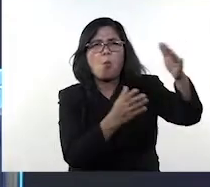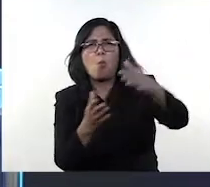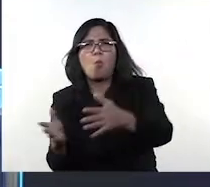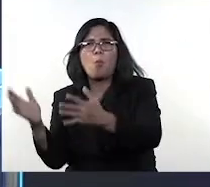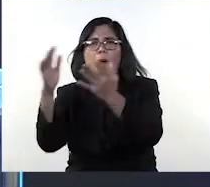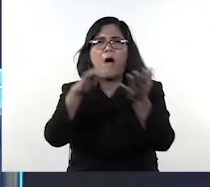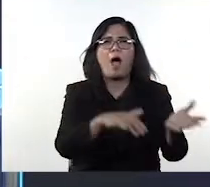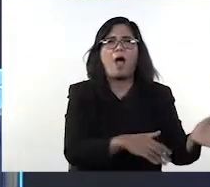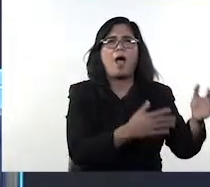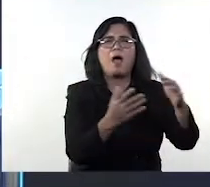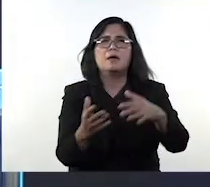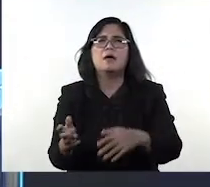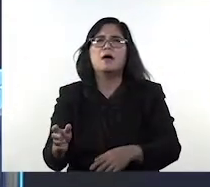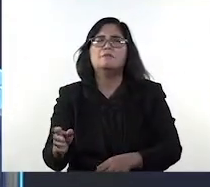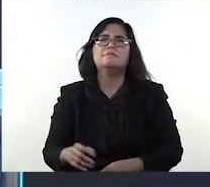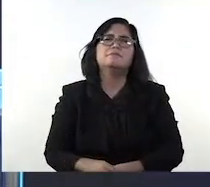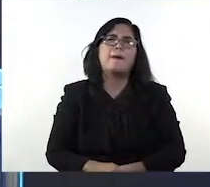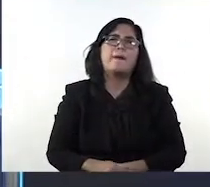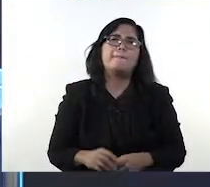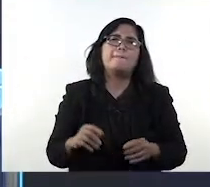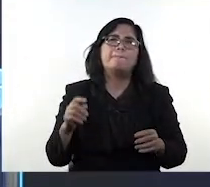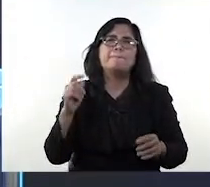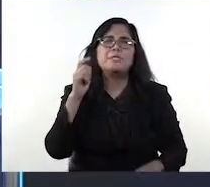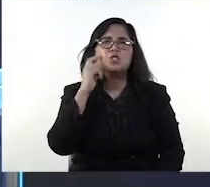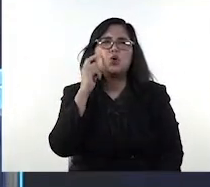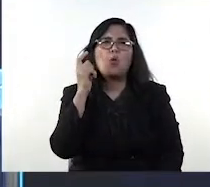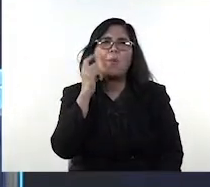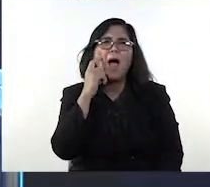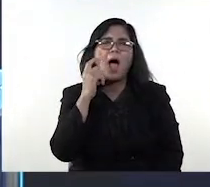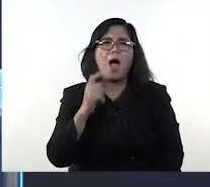ombak dan arus pencobaan